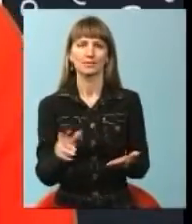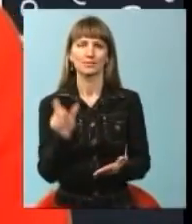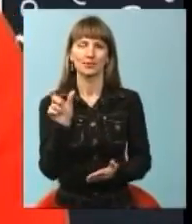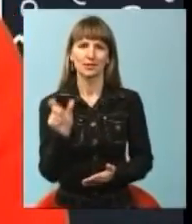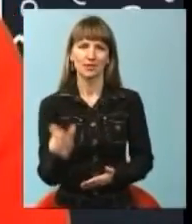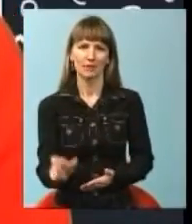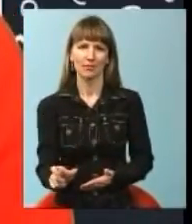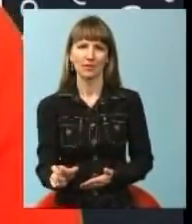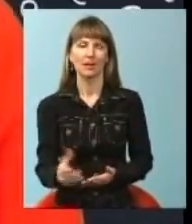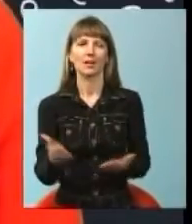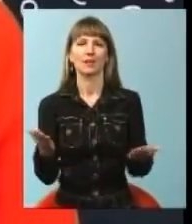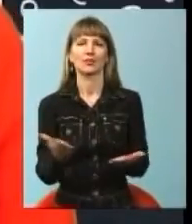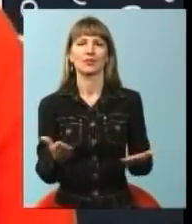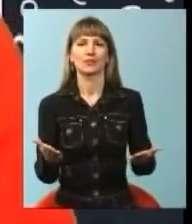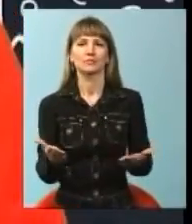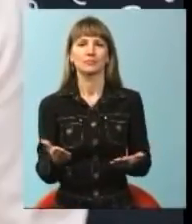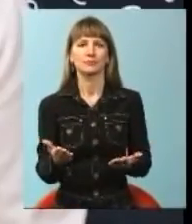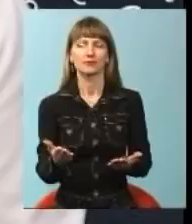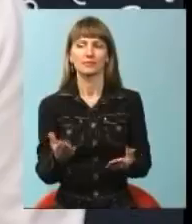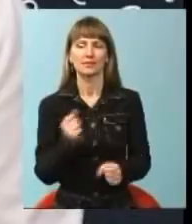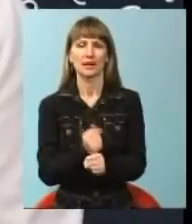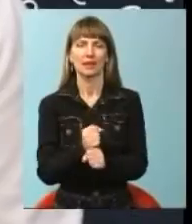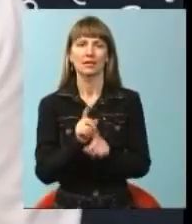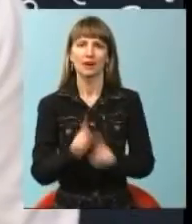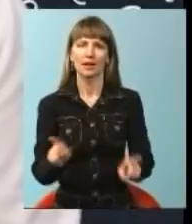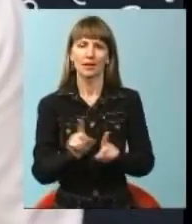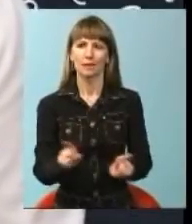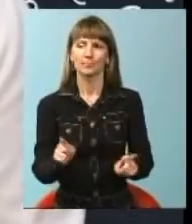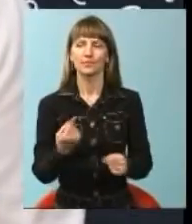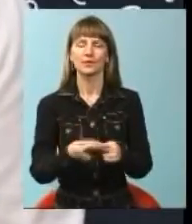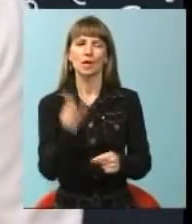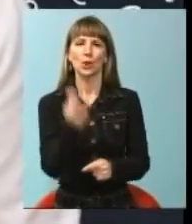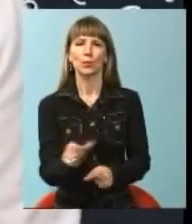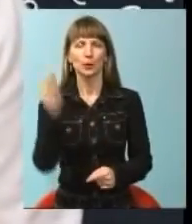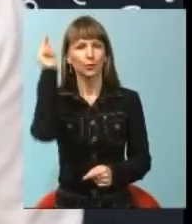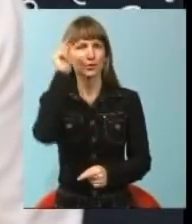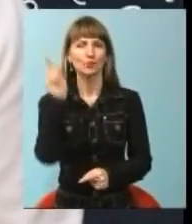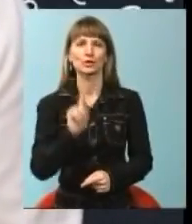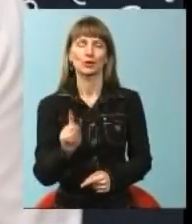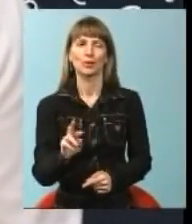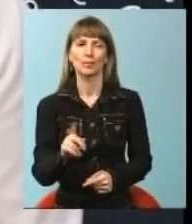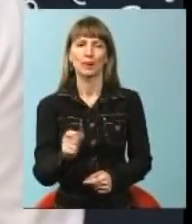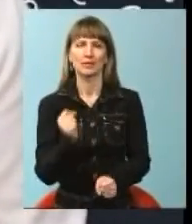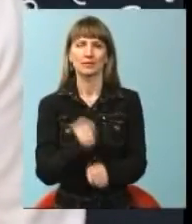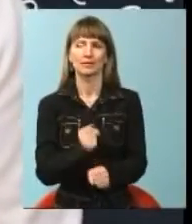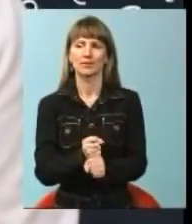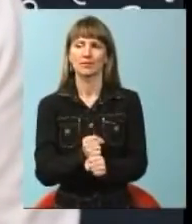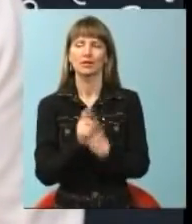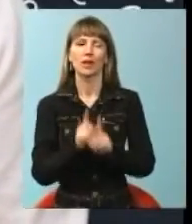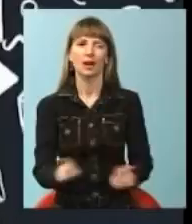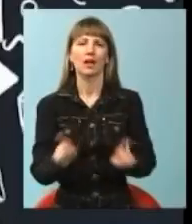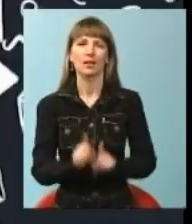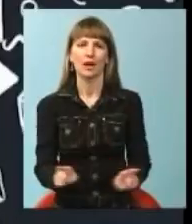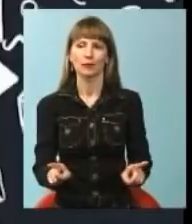человек, который дает рекламу. Эти люди учатся, чтобы создавать эту